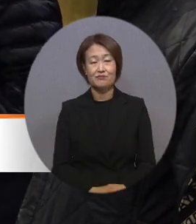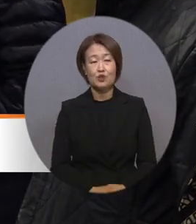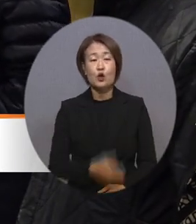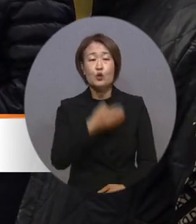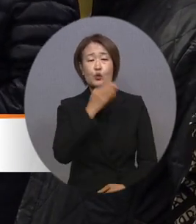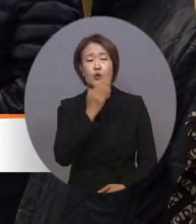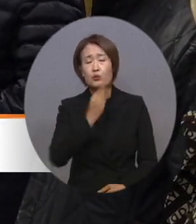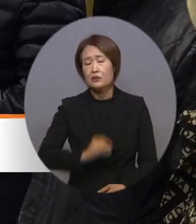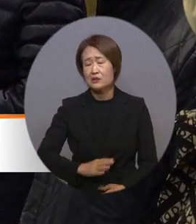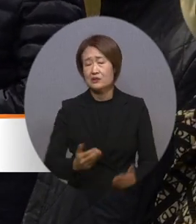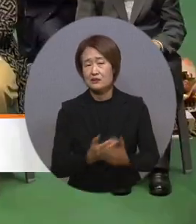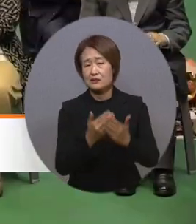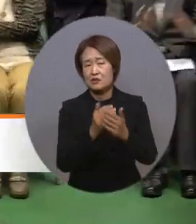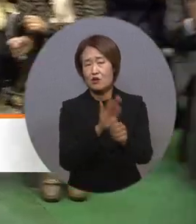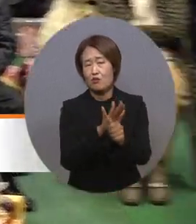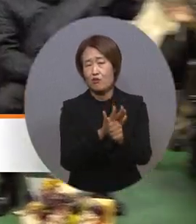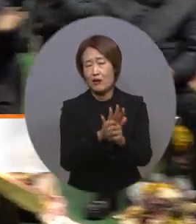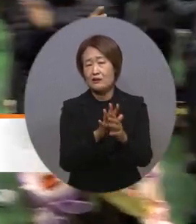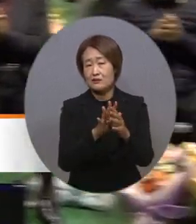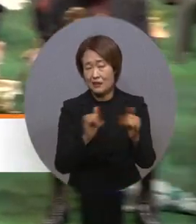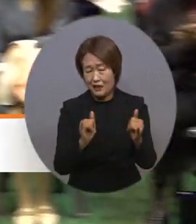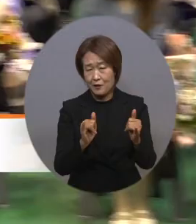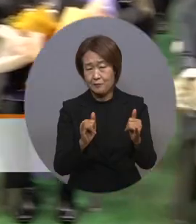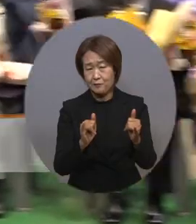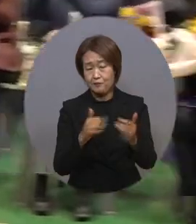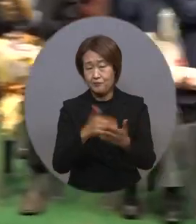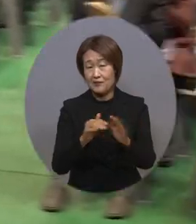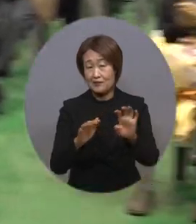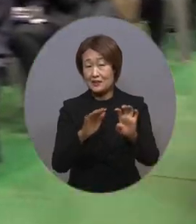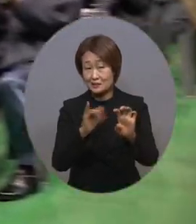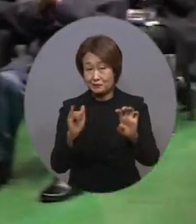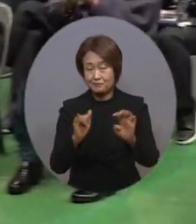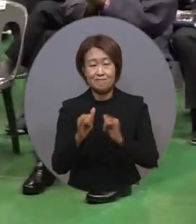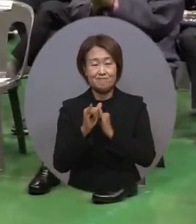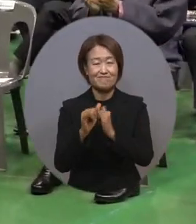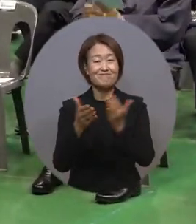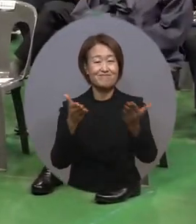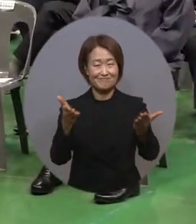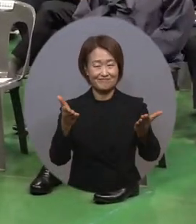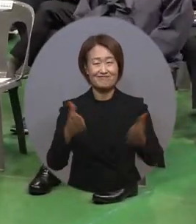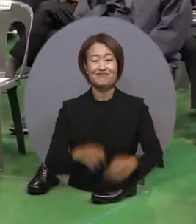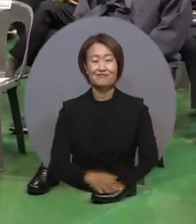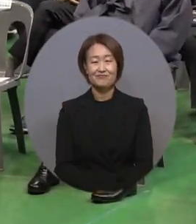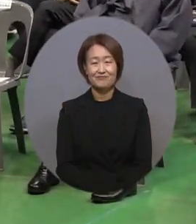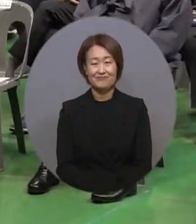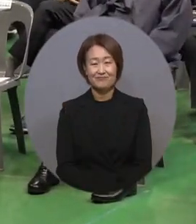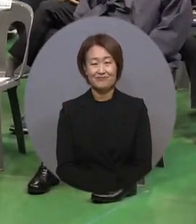행사에서는 노인복지 증진에 기여한 유공자 40명에게 표창장을 수여했습니다.